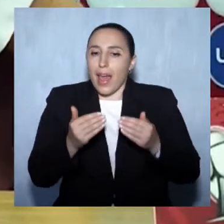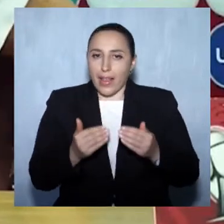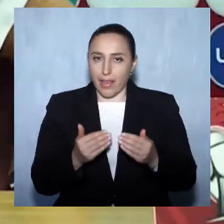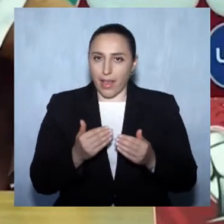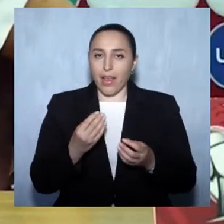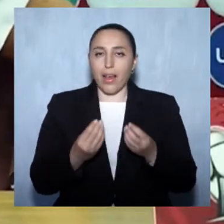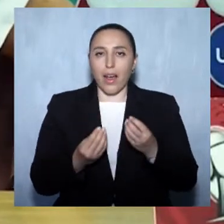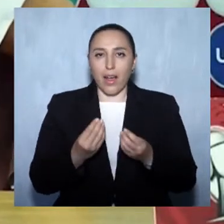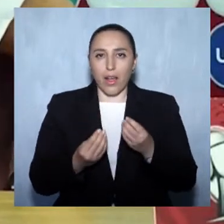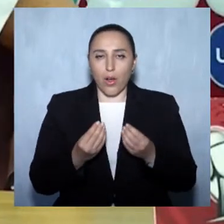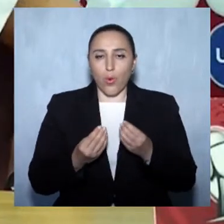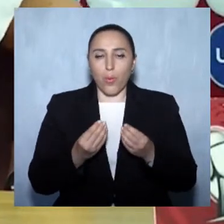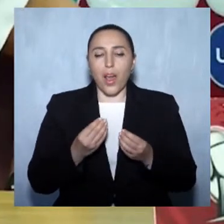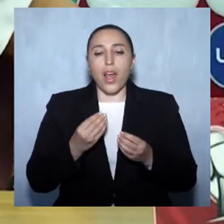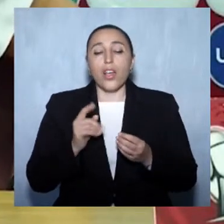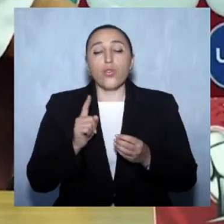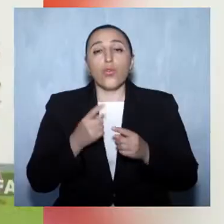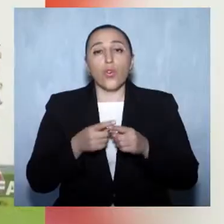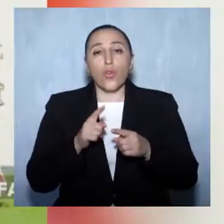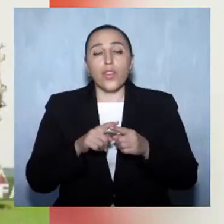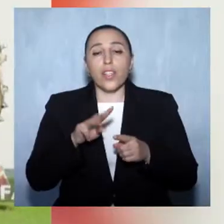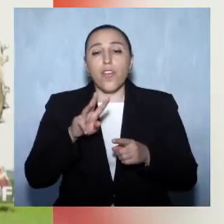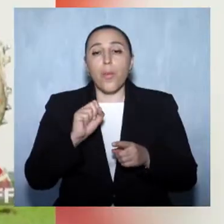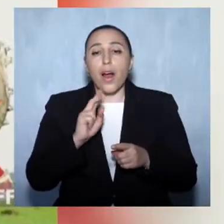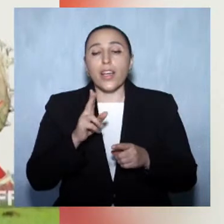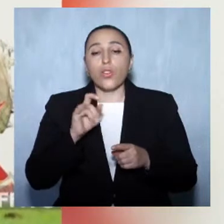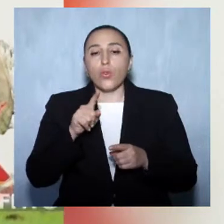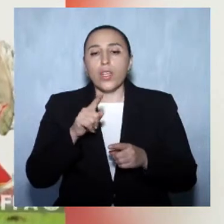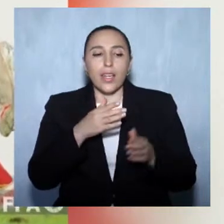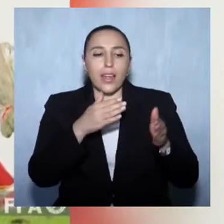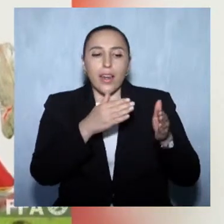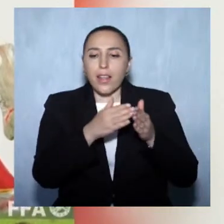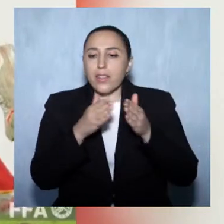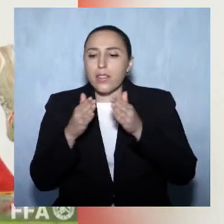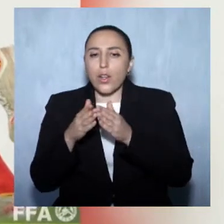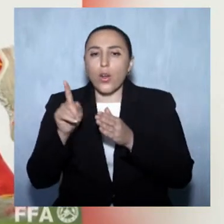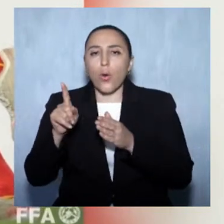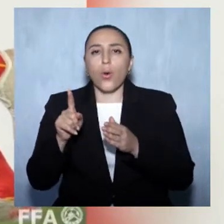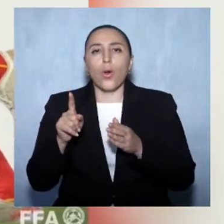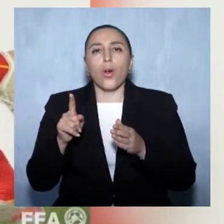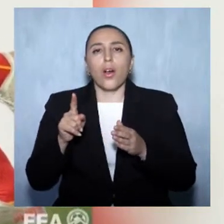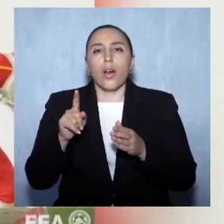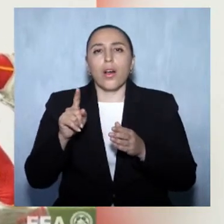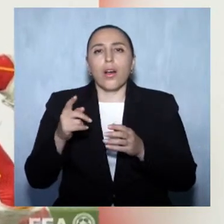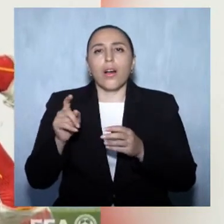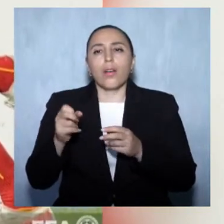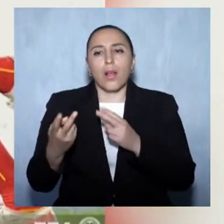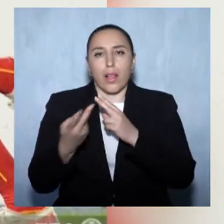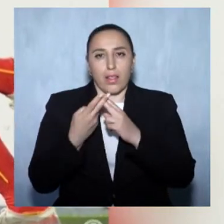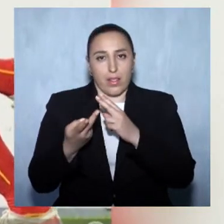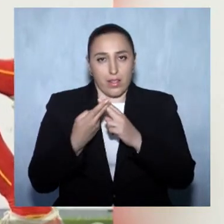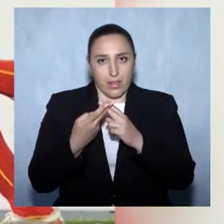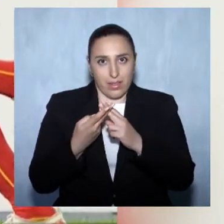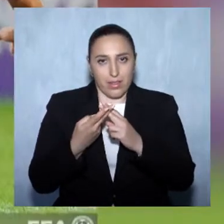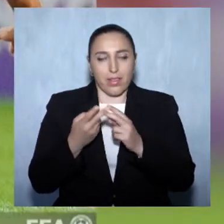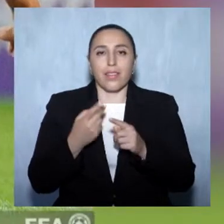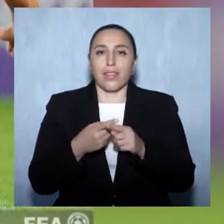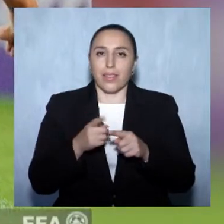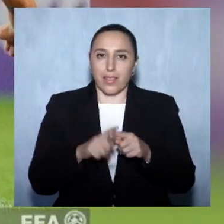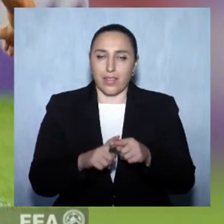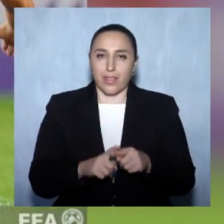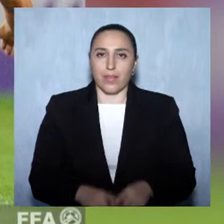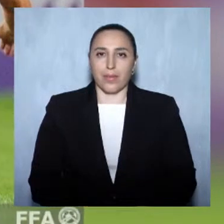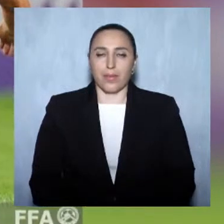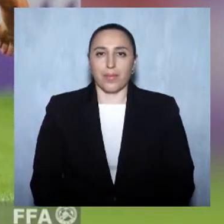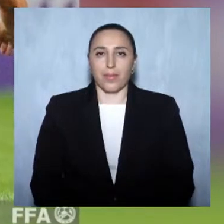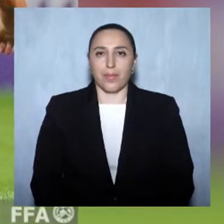քաշվելով, հասկանալով, որ Մակեդոնիայի հավաքականը կարող է եզրերով մեզ բավականին մեծ գլխացավանք պատճառել։ Medida que iba avanzando